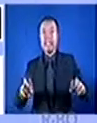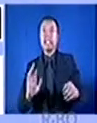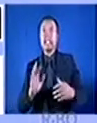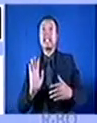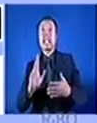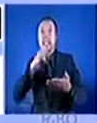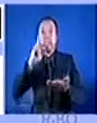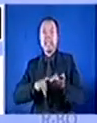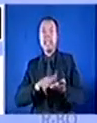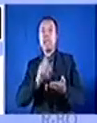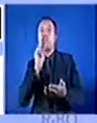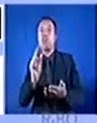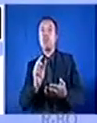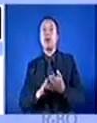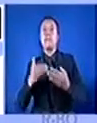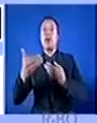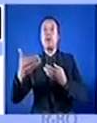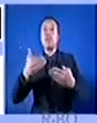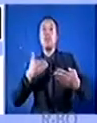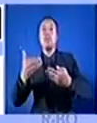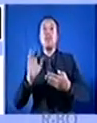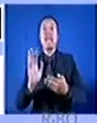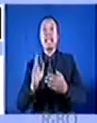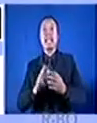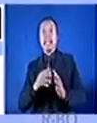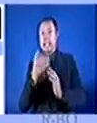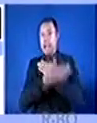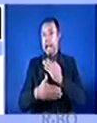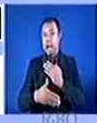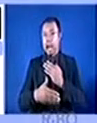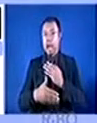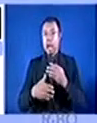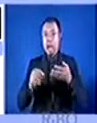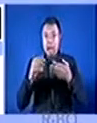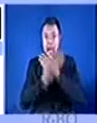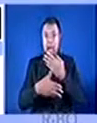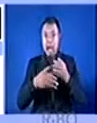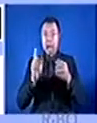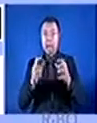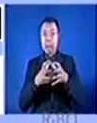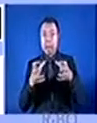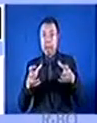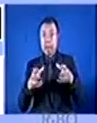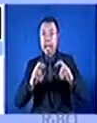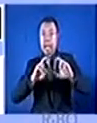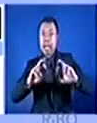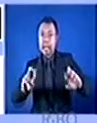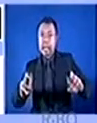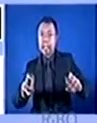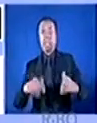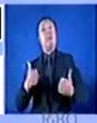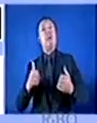mundurnya satu negara, negara yang bisa mengembangkan risetnya, dia akan menjadi negara yang